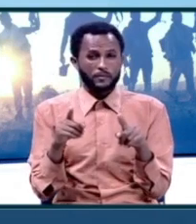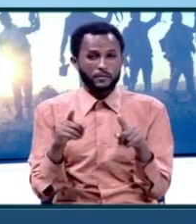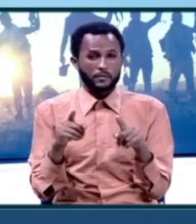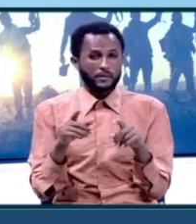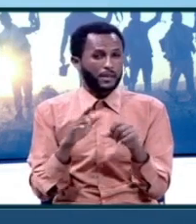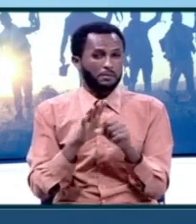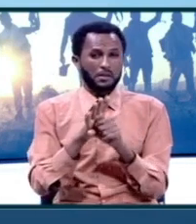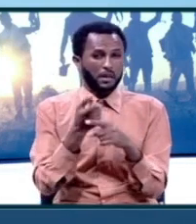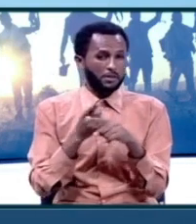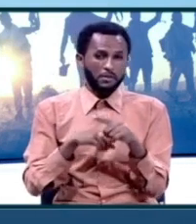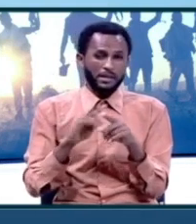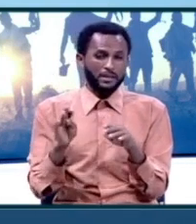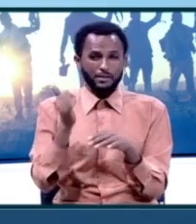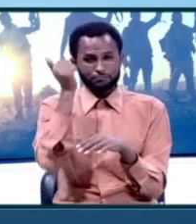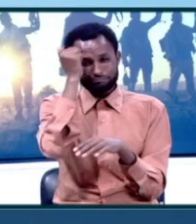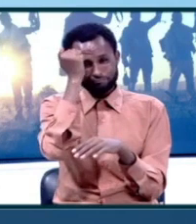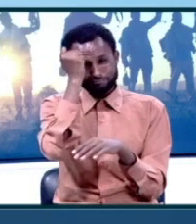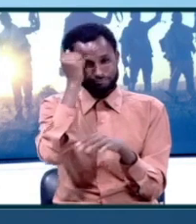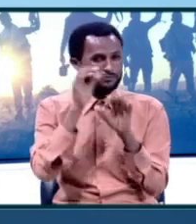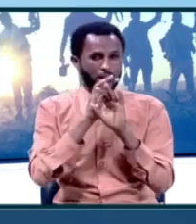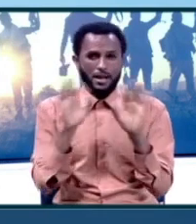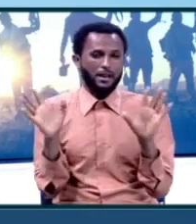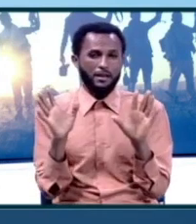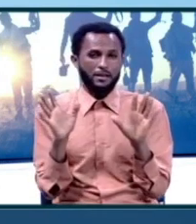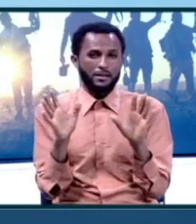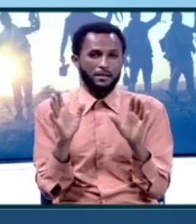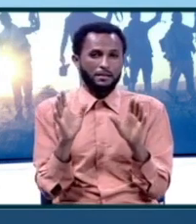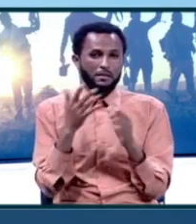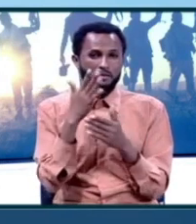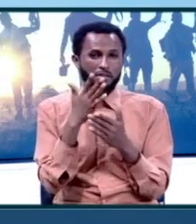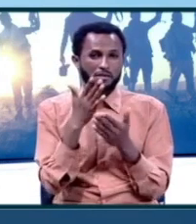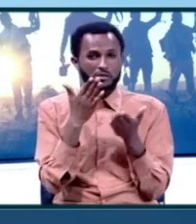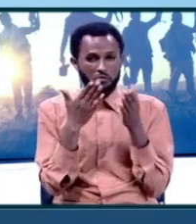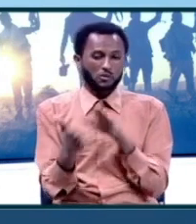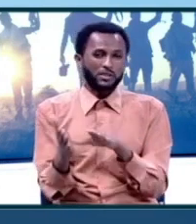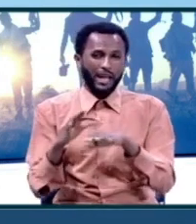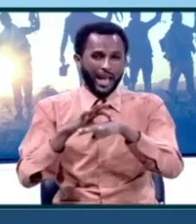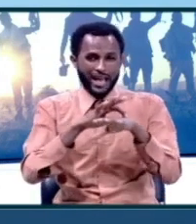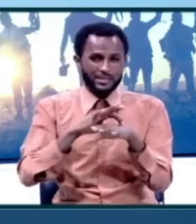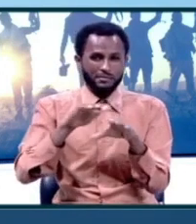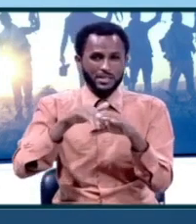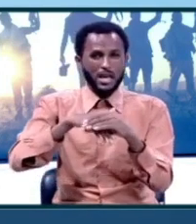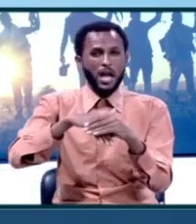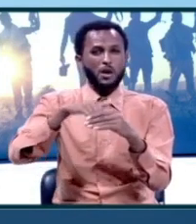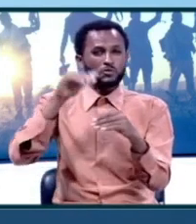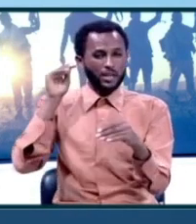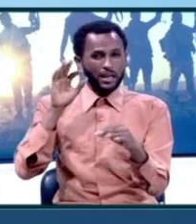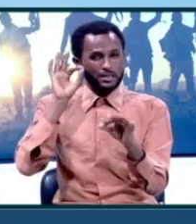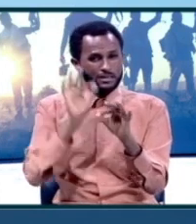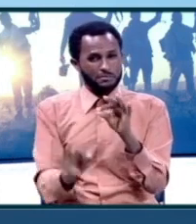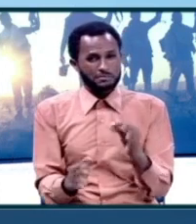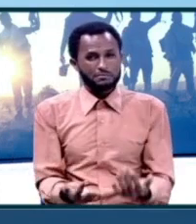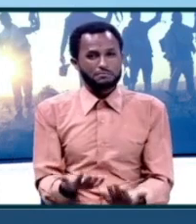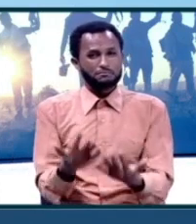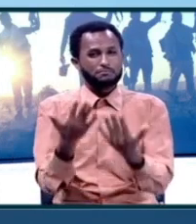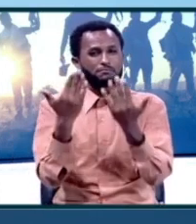በቃ ምምላስ የለ ምፅፃት ዝበሃል ነገር የለ ዝመስለኒ ግን ድሕር ሞት ዓፅሚ ምውፃእ ዓፅሚ ምቅታል ምቅፃል